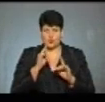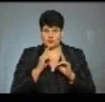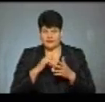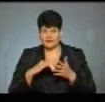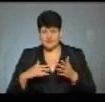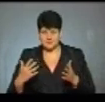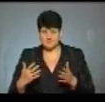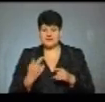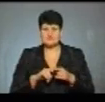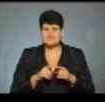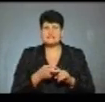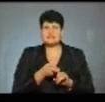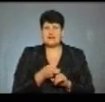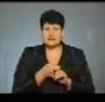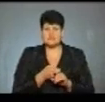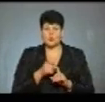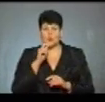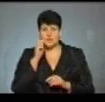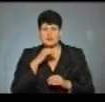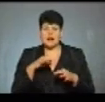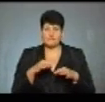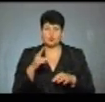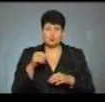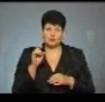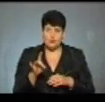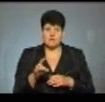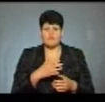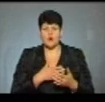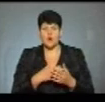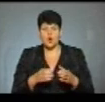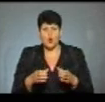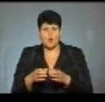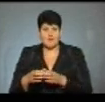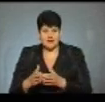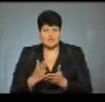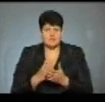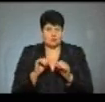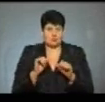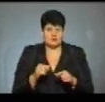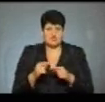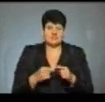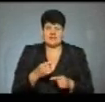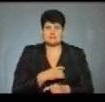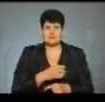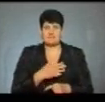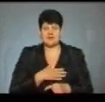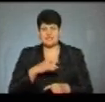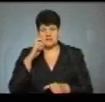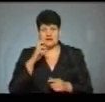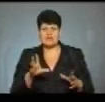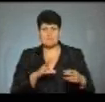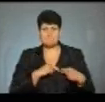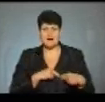далі, далі вже залежить від там Укравтодору, від громад, які будуть мати можливість через приватне державне